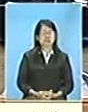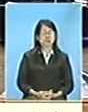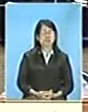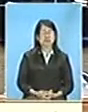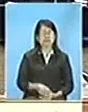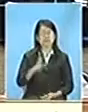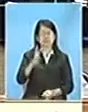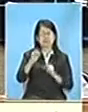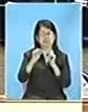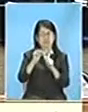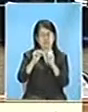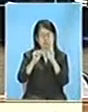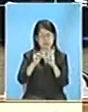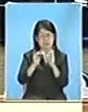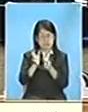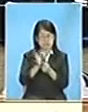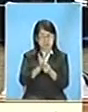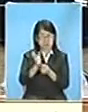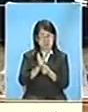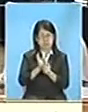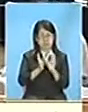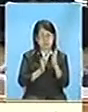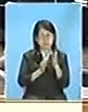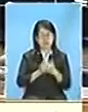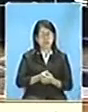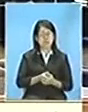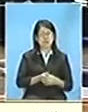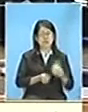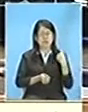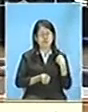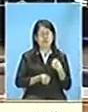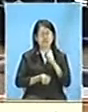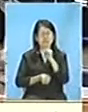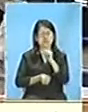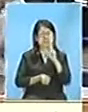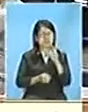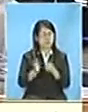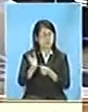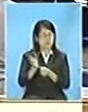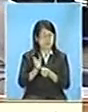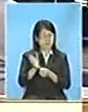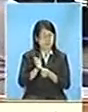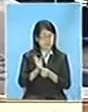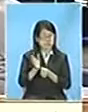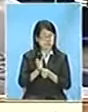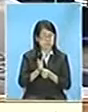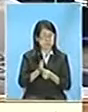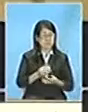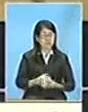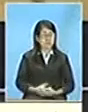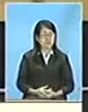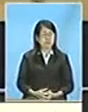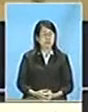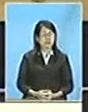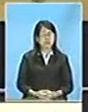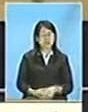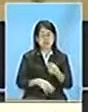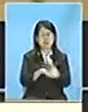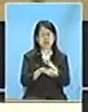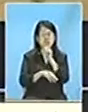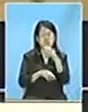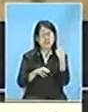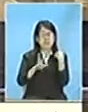มาตรา6ไม่มีการแก้ไขมีผู้เสนอคำแปรยติ ไม่มีมาตรา5ทับ1ที่ท่านวิชาญโทษ